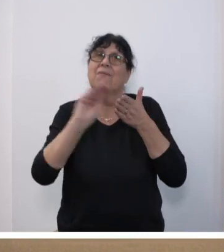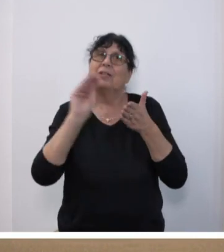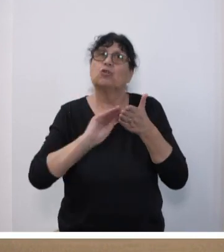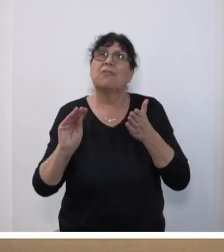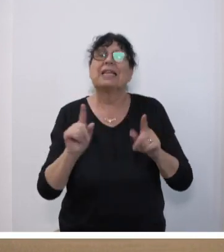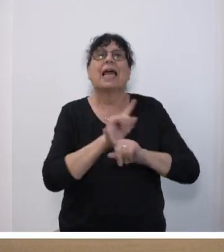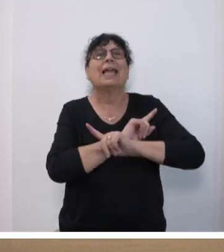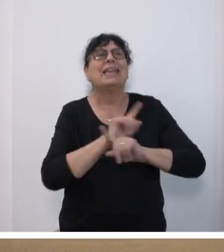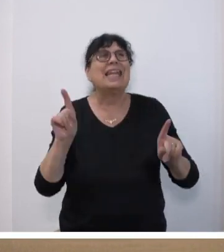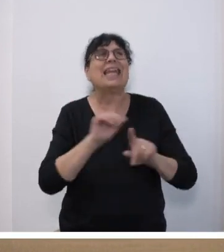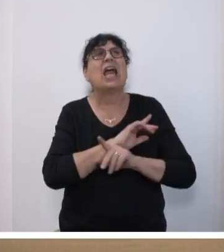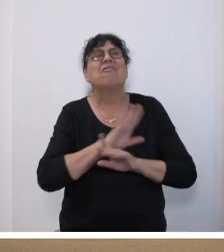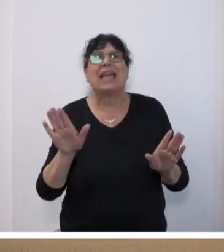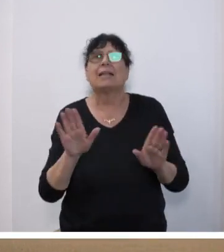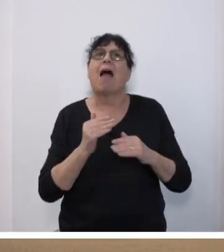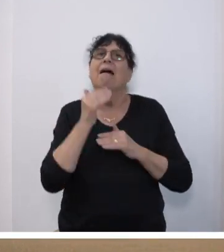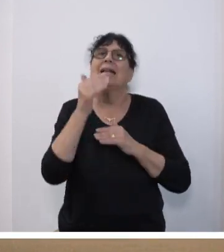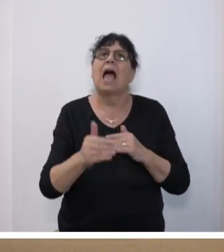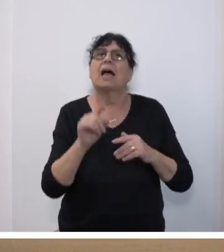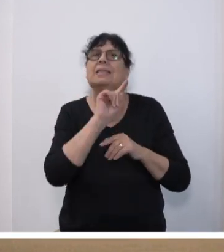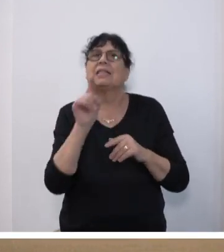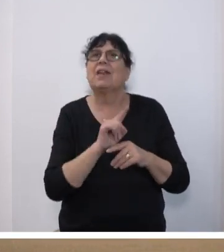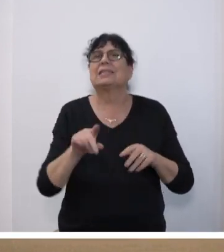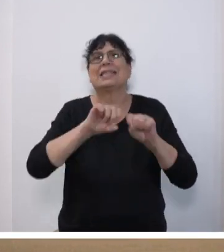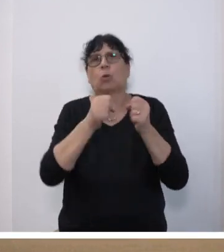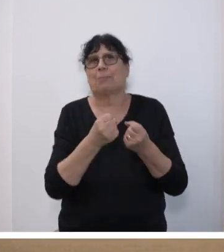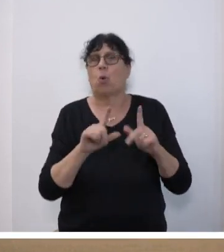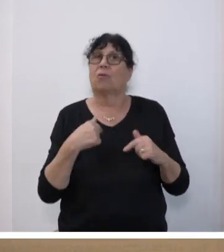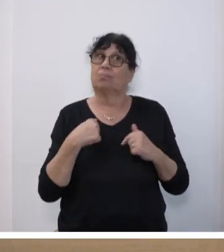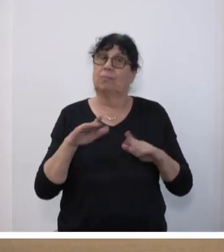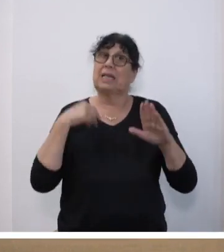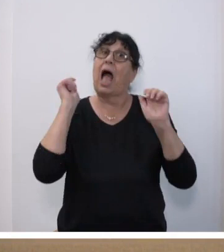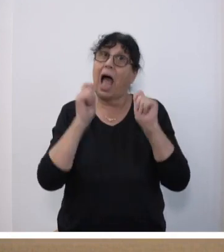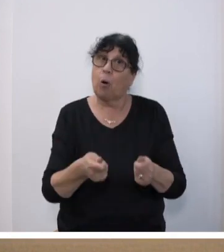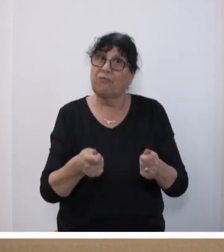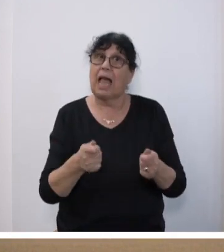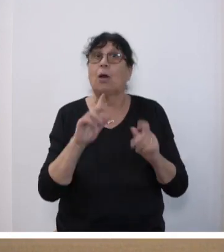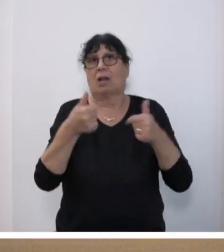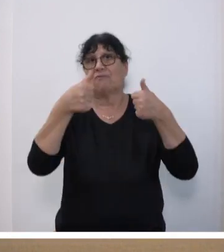wieder nach dem Zivilisationsbruch. Es ist uns Auftrag und Verpflichtung zugleich.